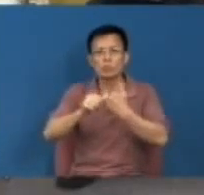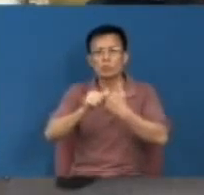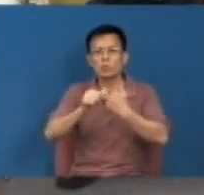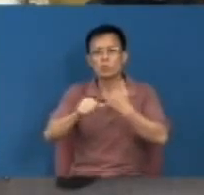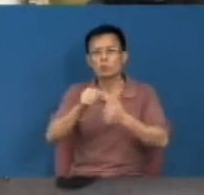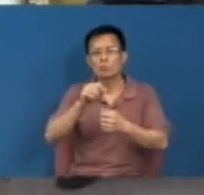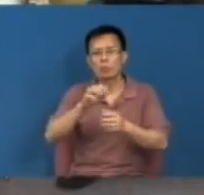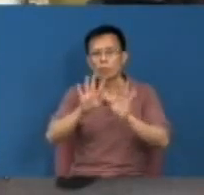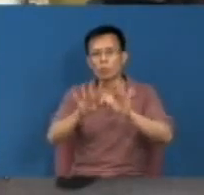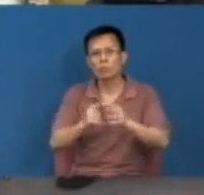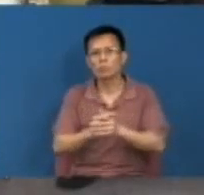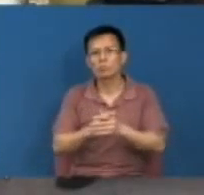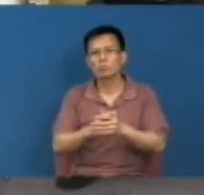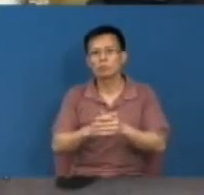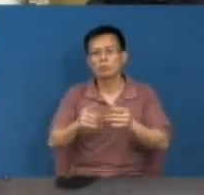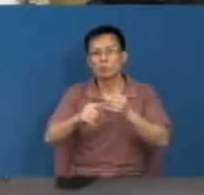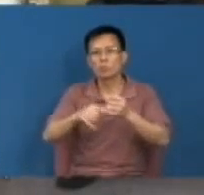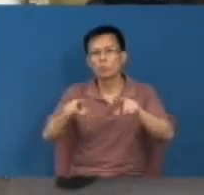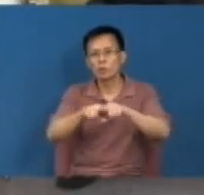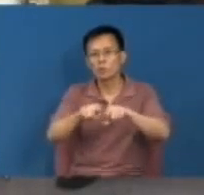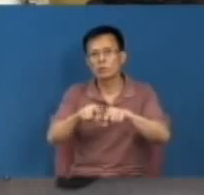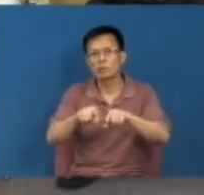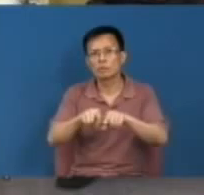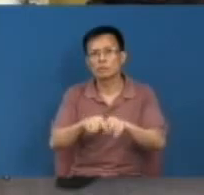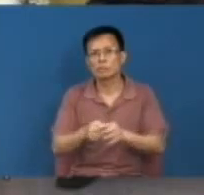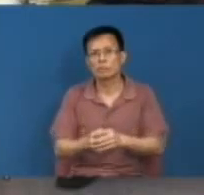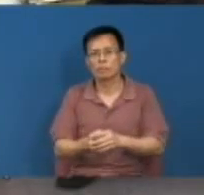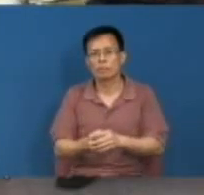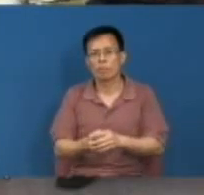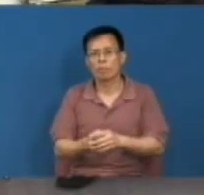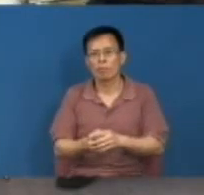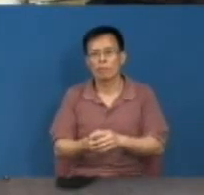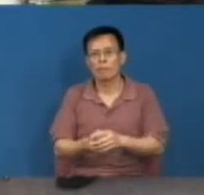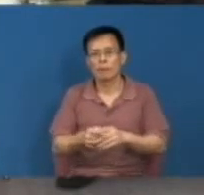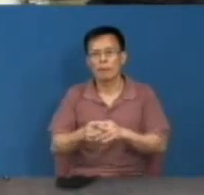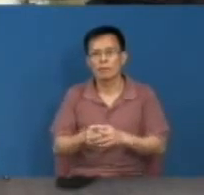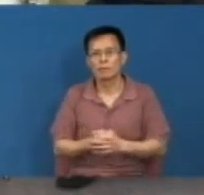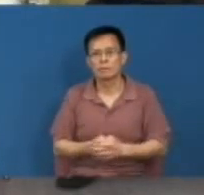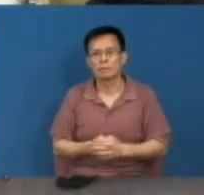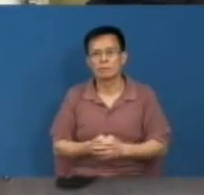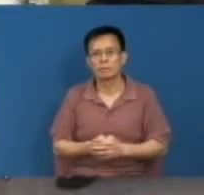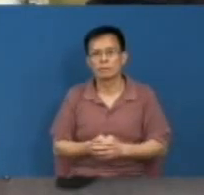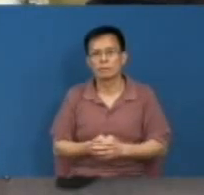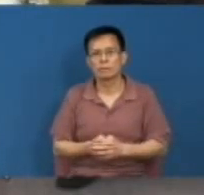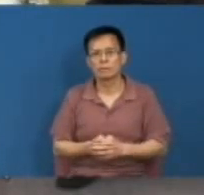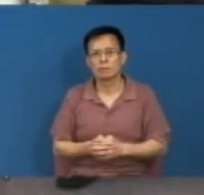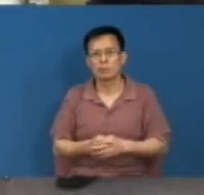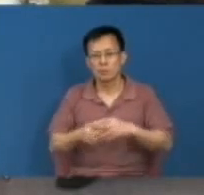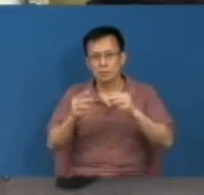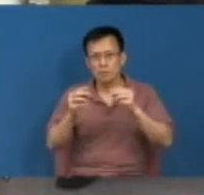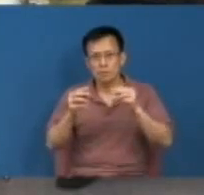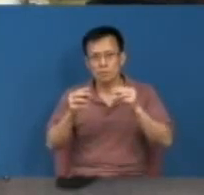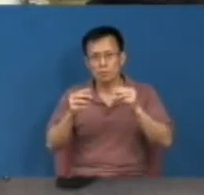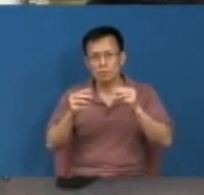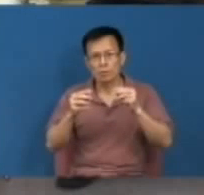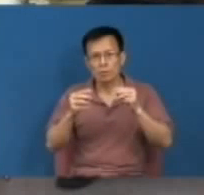啦。 唔係最後嗰個就係一齊㗎啦，嗰 個 700多，嗰個七百幾嘅。 係 就600多加多